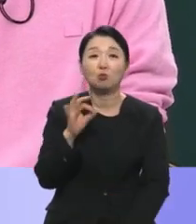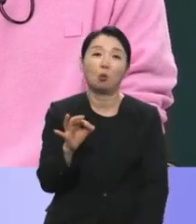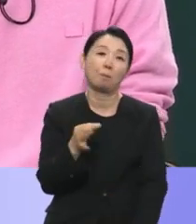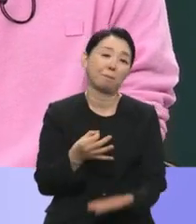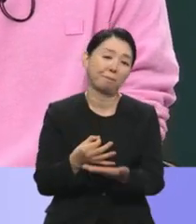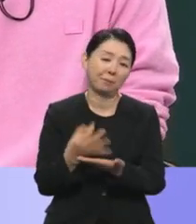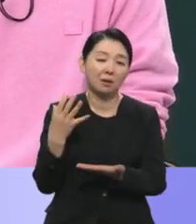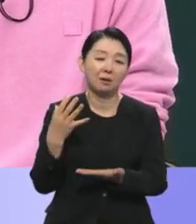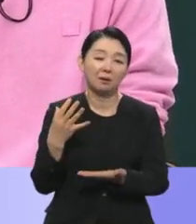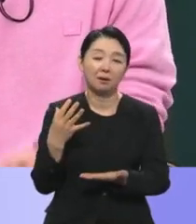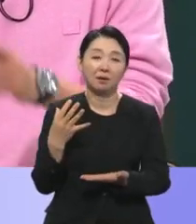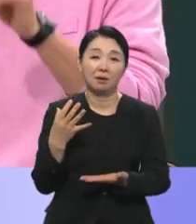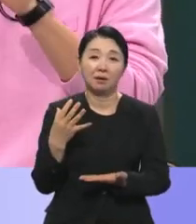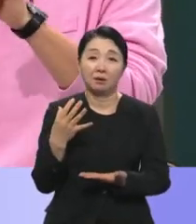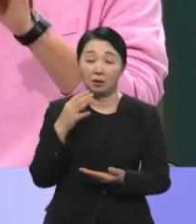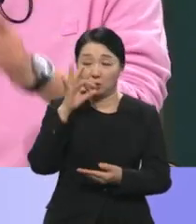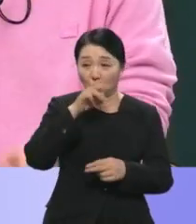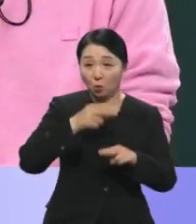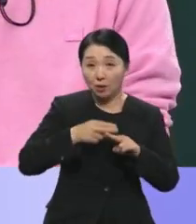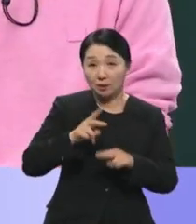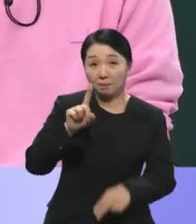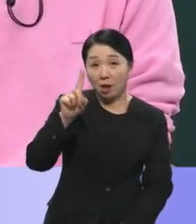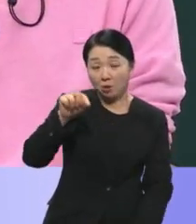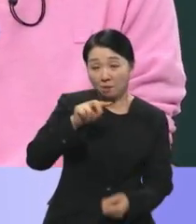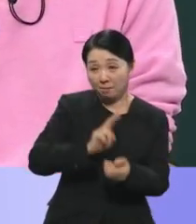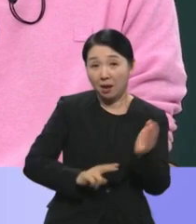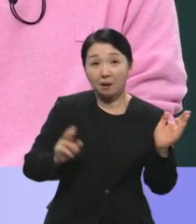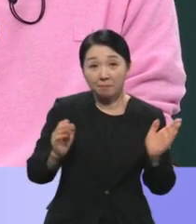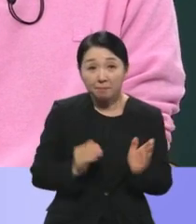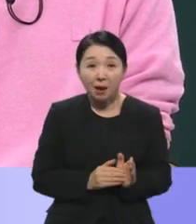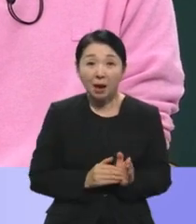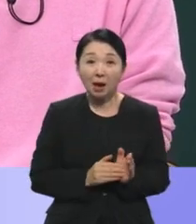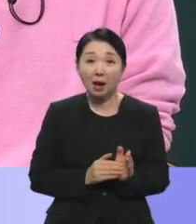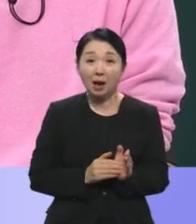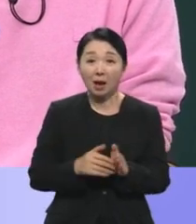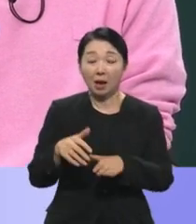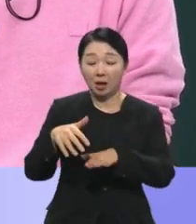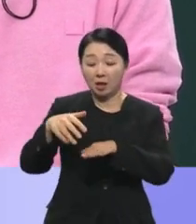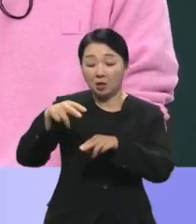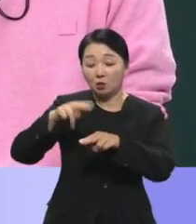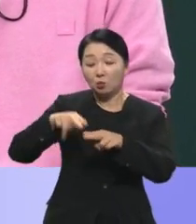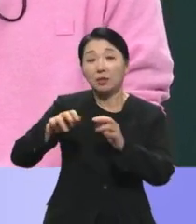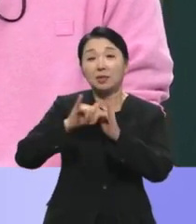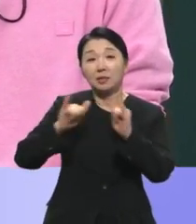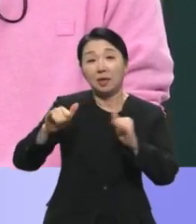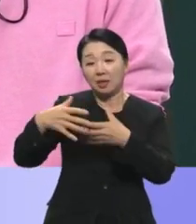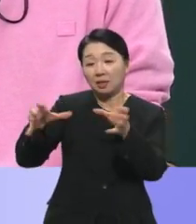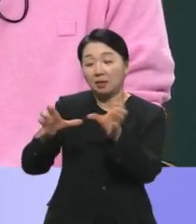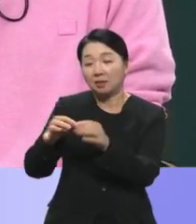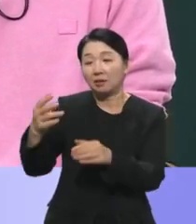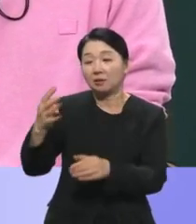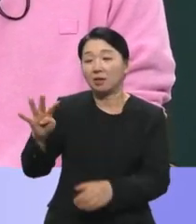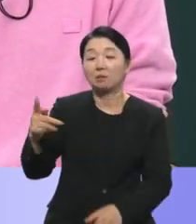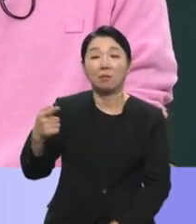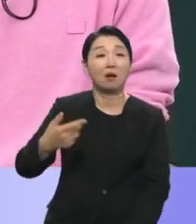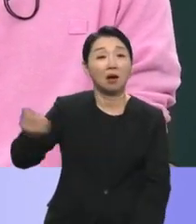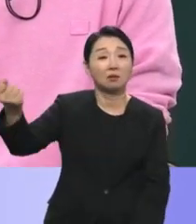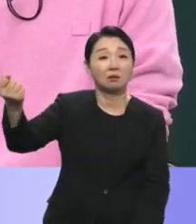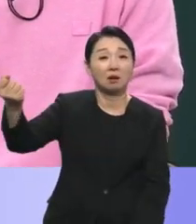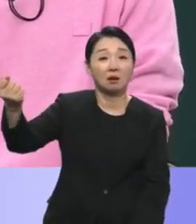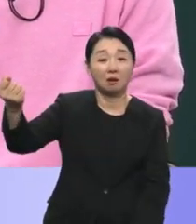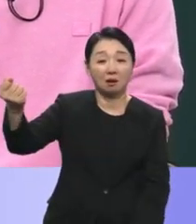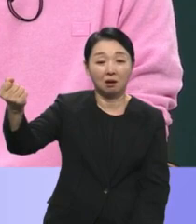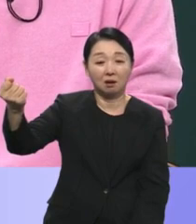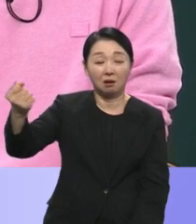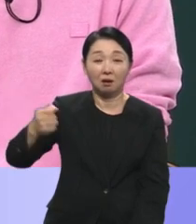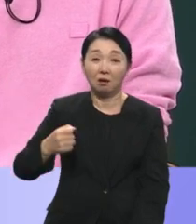비싸더라고 그러니까 돈가스 예를 들어서 만원짜리 하나를 팔면은 퇴직자 단체에서 4,100원을 가져간다는 거예요 그래서 휴게소